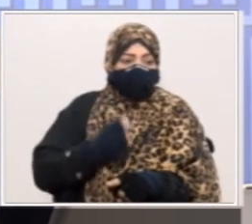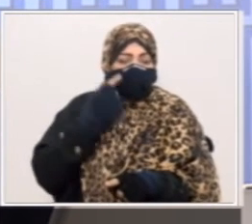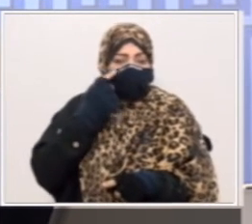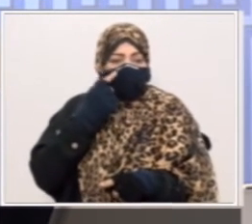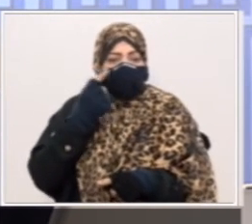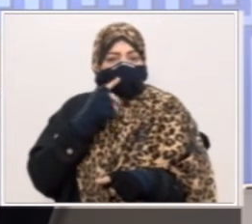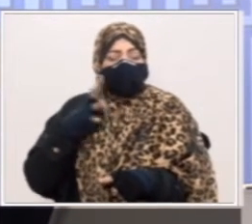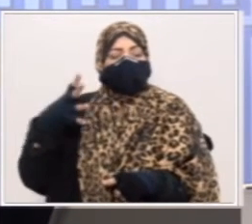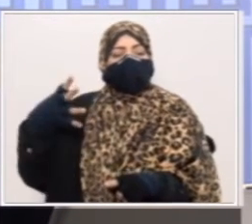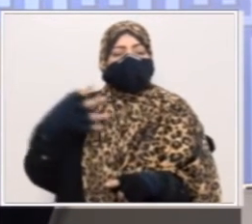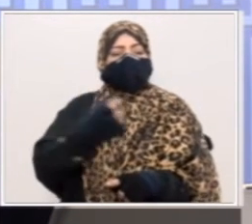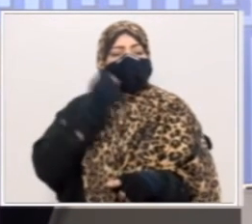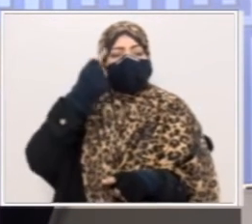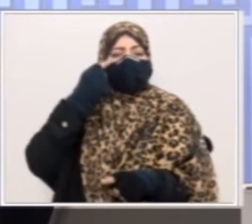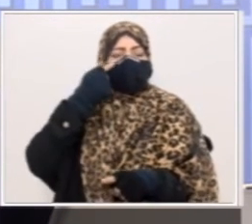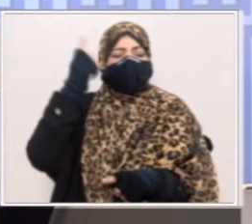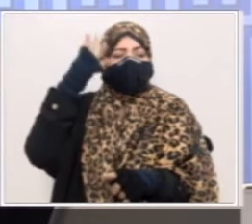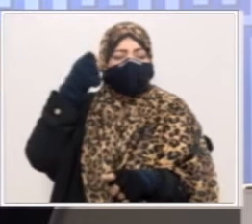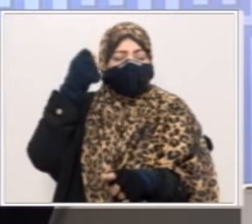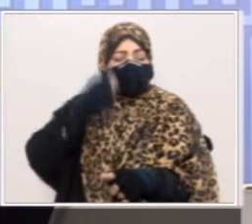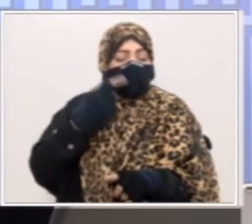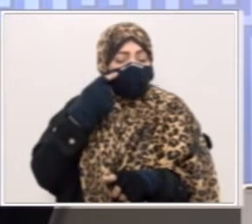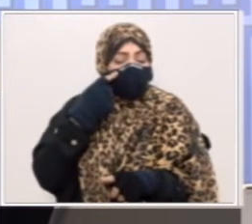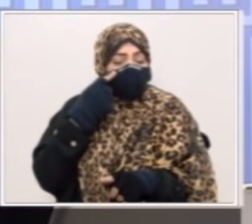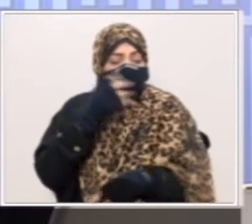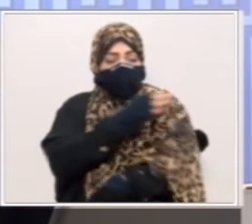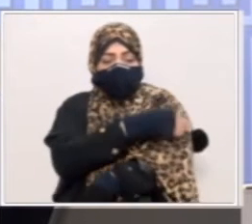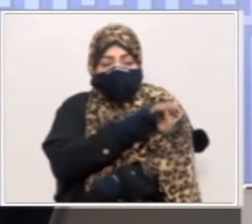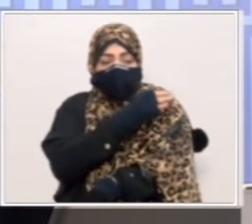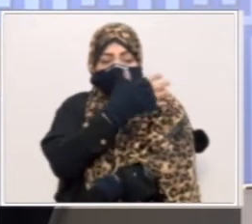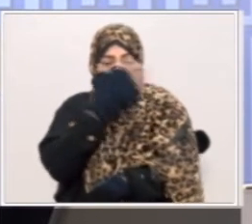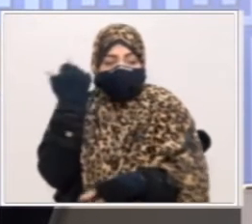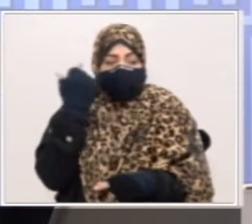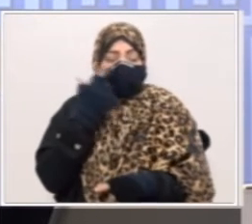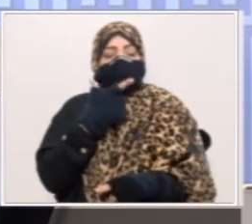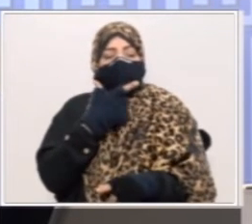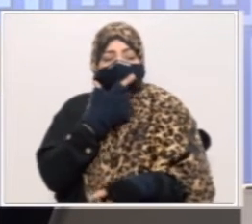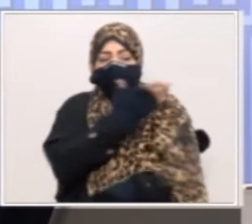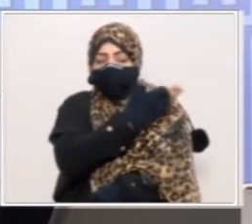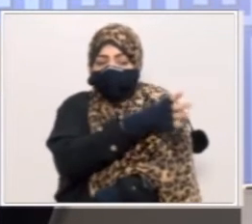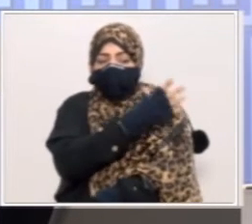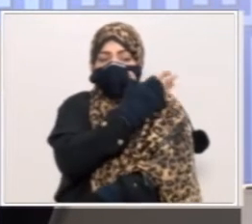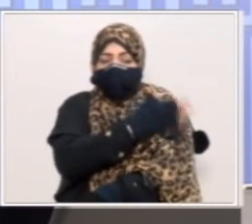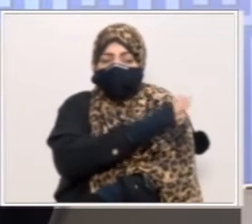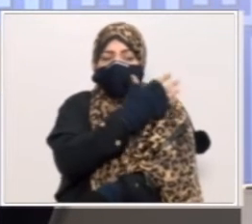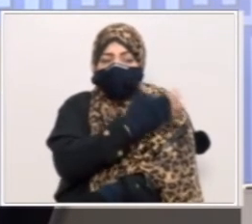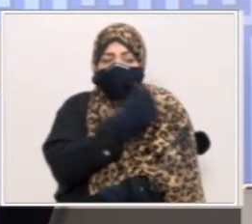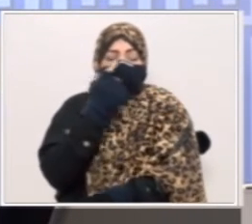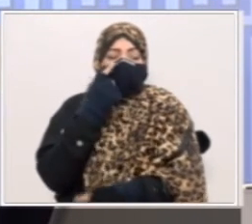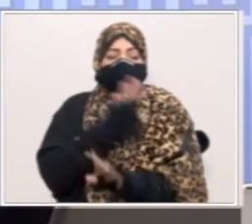فرصة تلو الأخرى لعله يتوب، أو لعله يرجع، أو لعله وقع في شبهة فيتوب